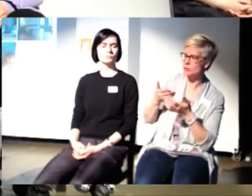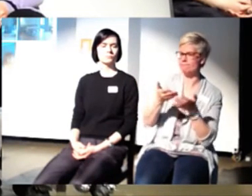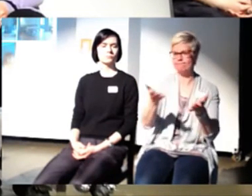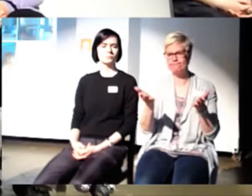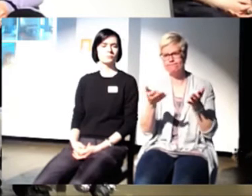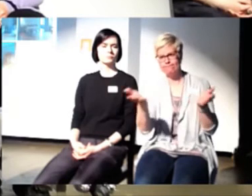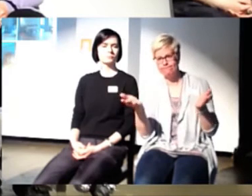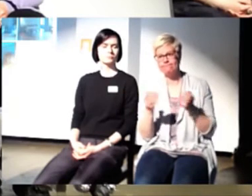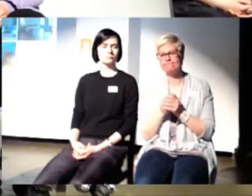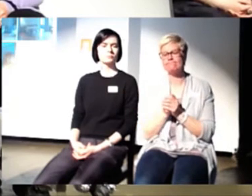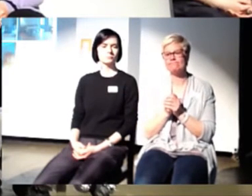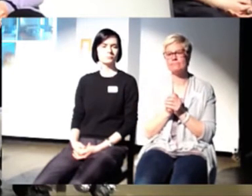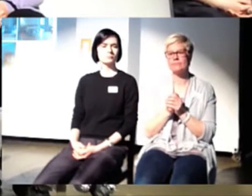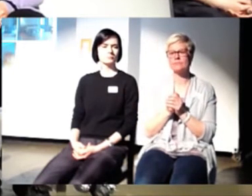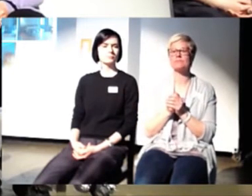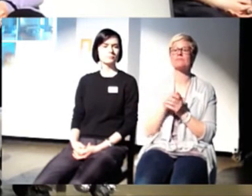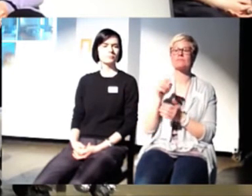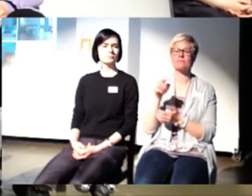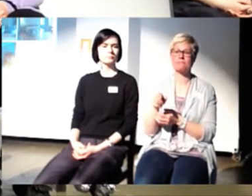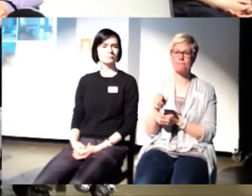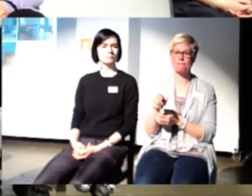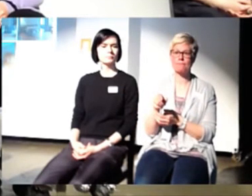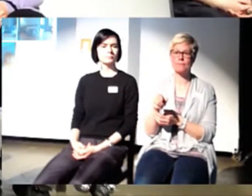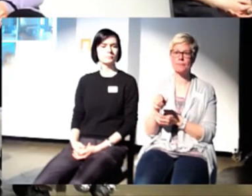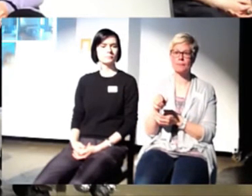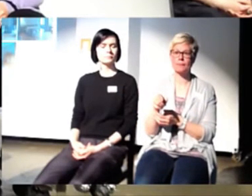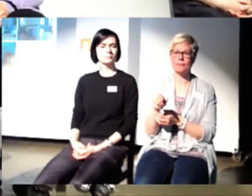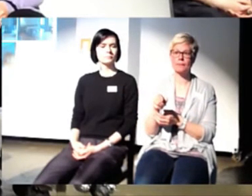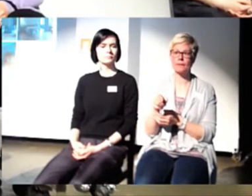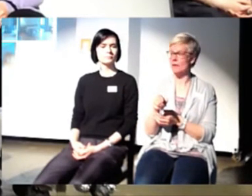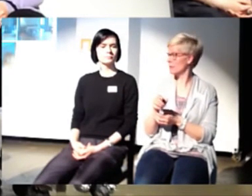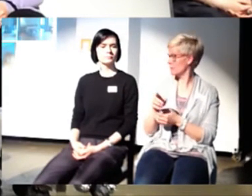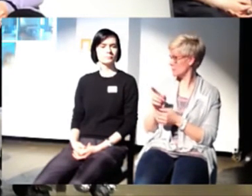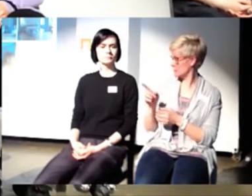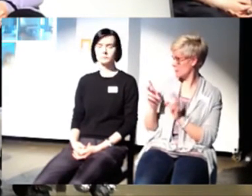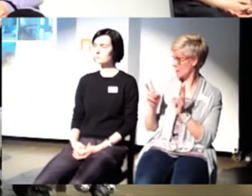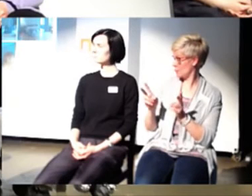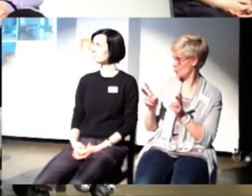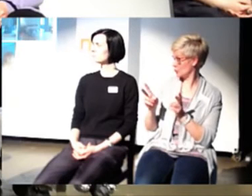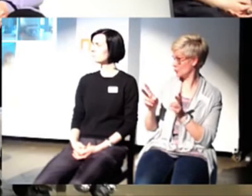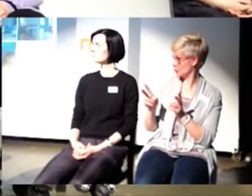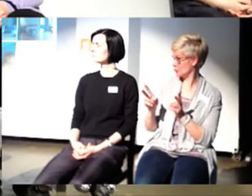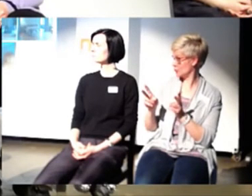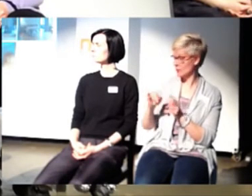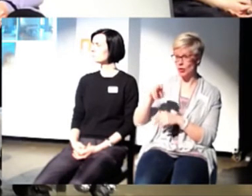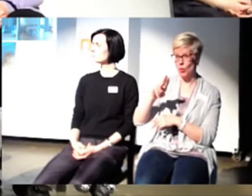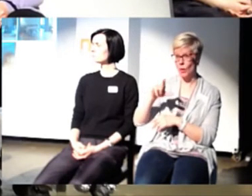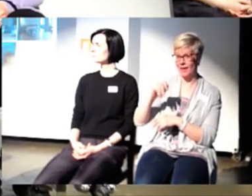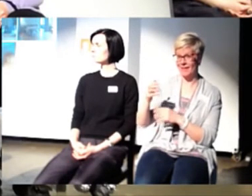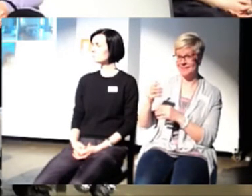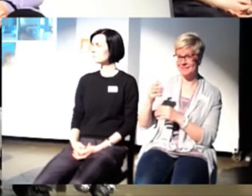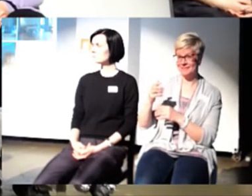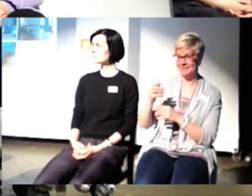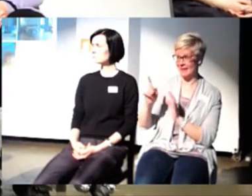millä ne työskentelevät. Ja siellä se on myös vierailu, mitä sun näkökulma on